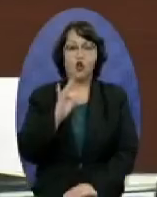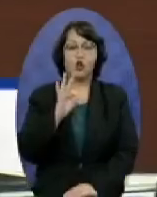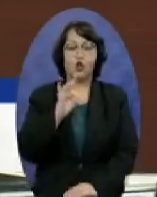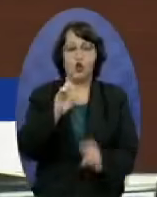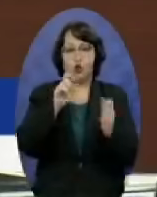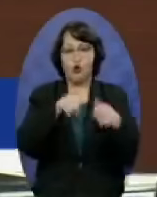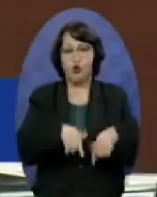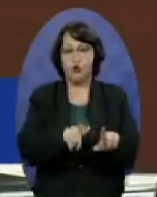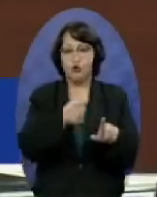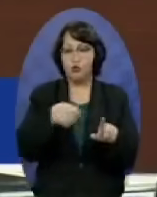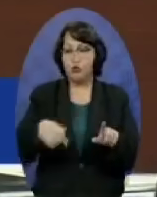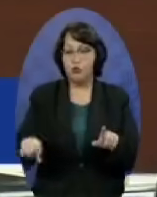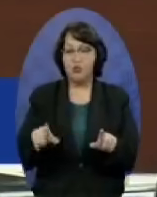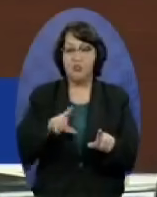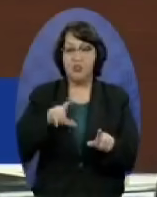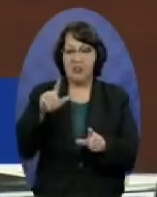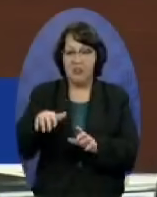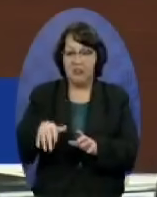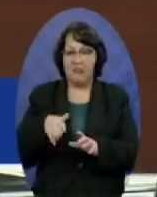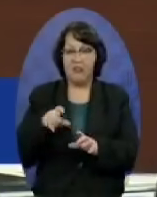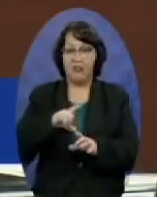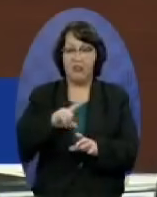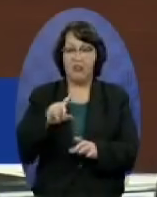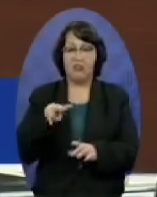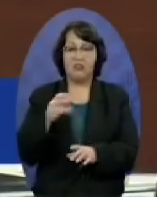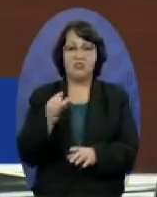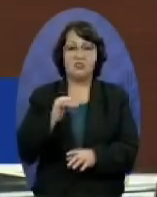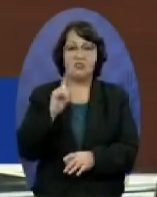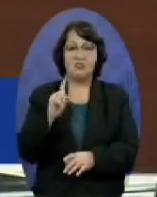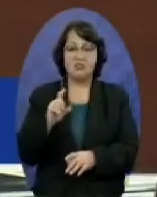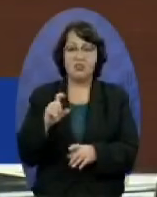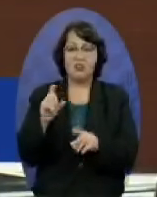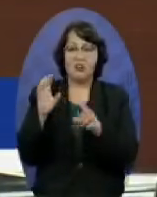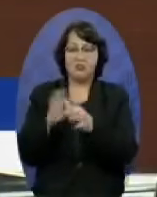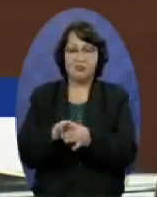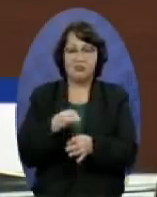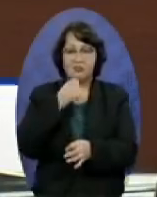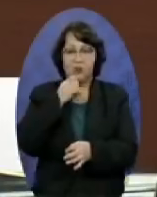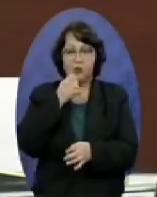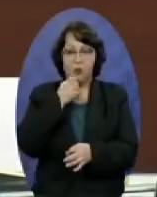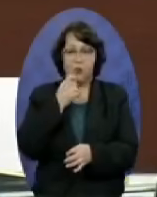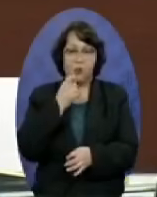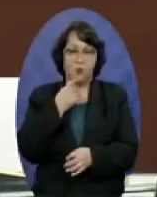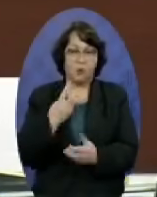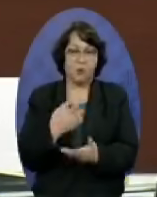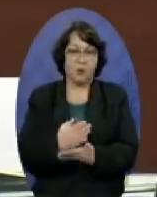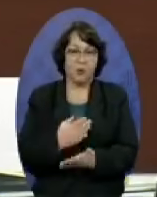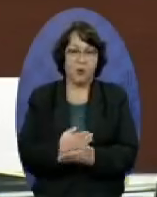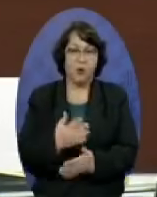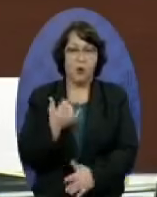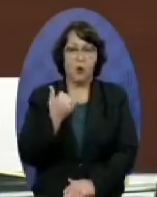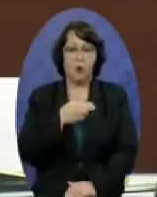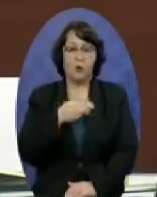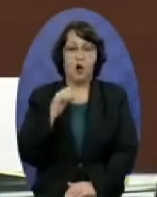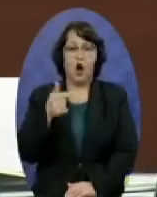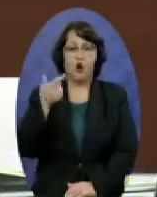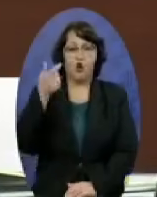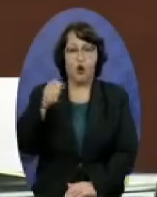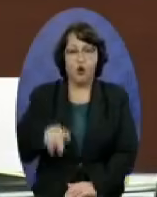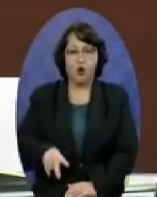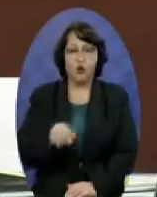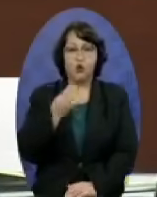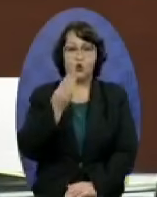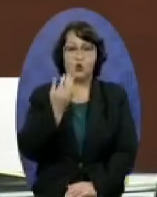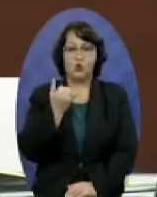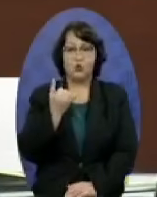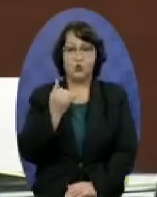ихний хэдэн лицензийн зүүдийг чөлөөлж чадахгүй ийм байдалтай байгаа маа. Энд одоо яригдж байгаа Утаан гол, тэр Шургадгийн гол